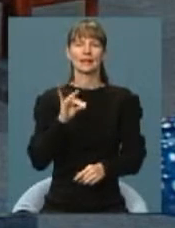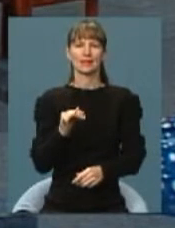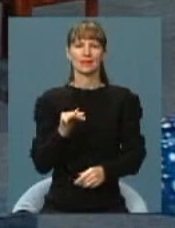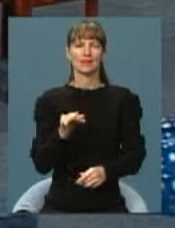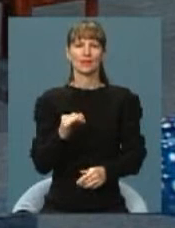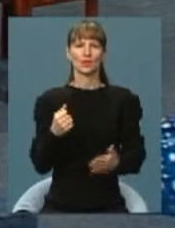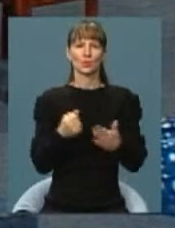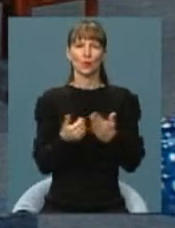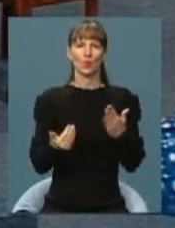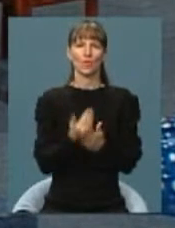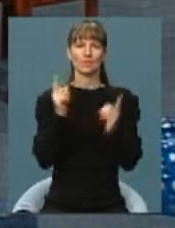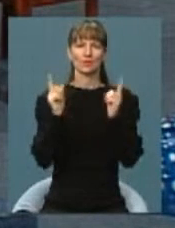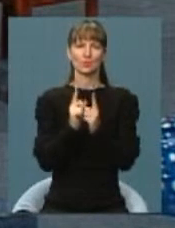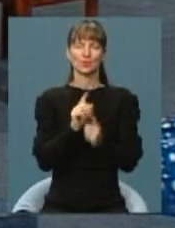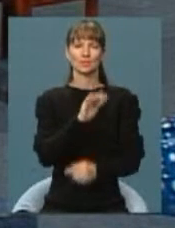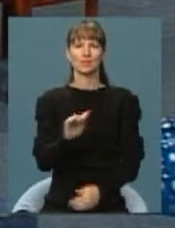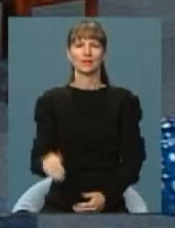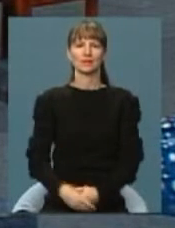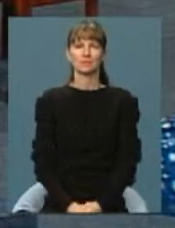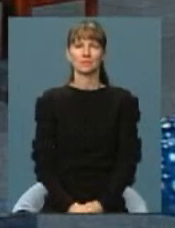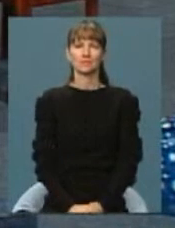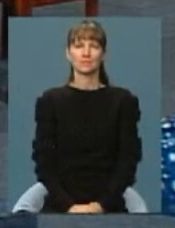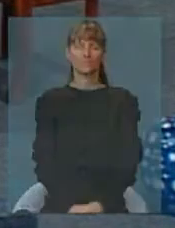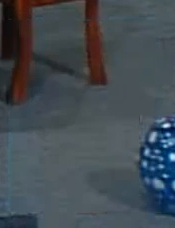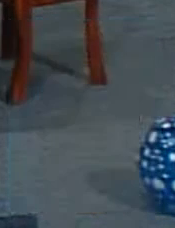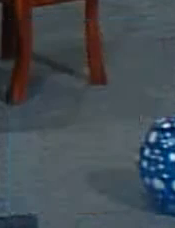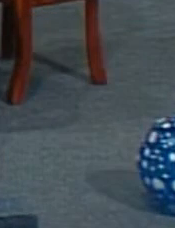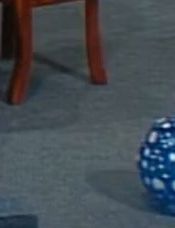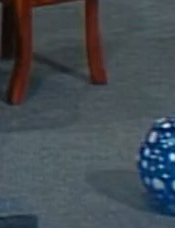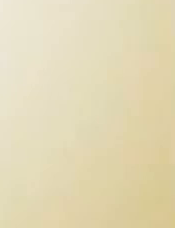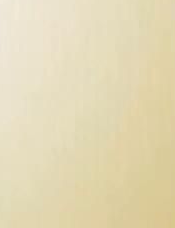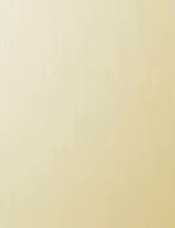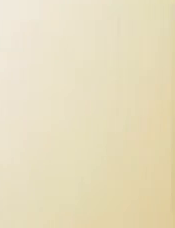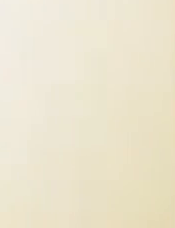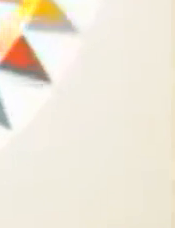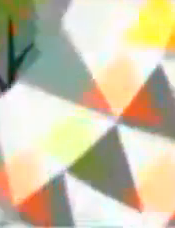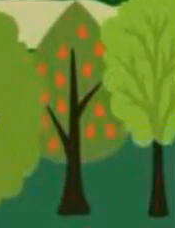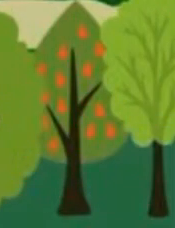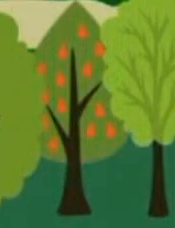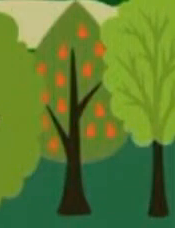звичайно, до нових зустрічей. До свидання.